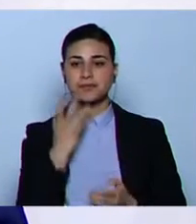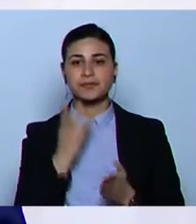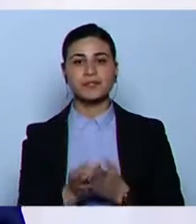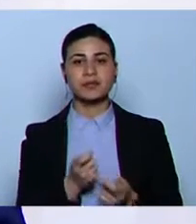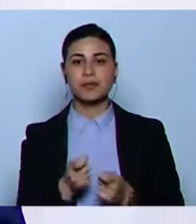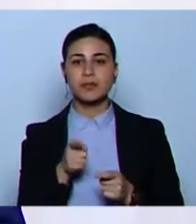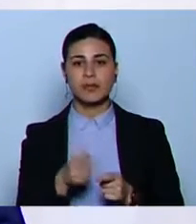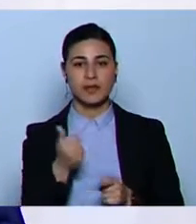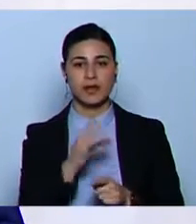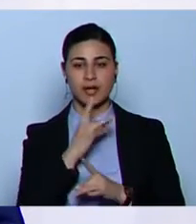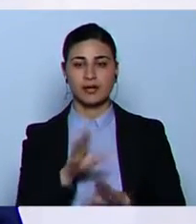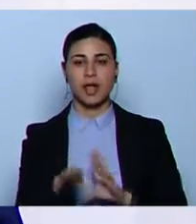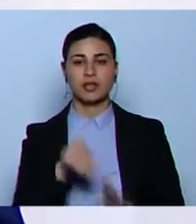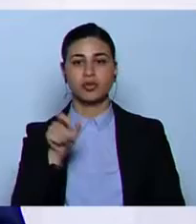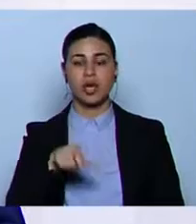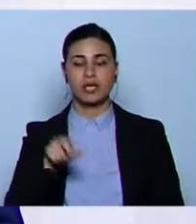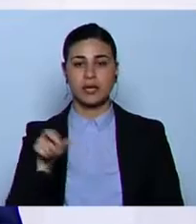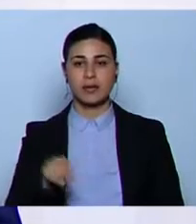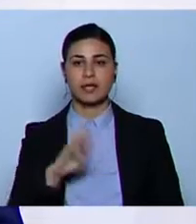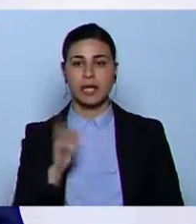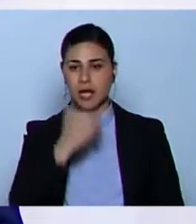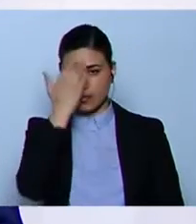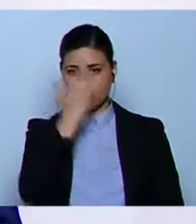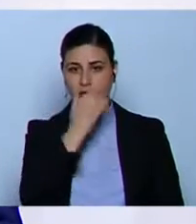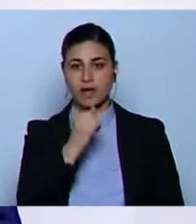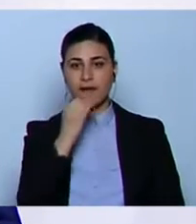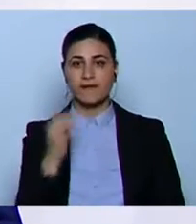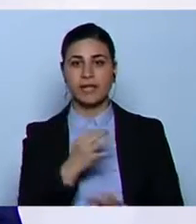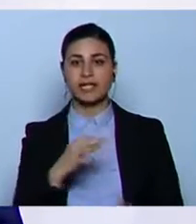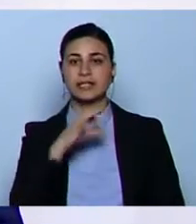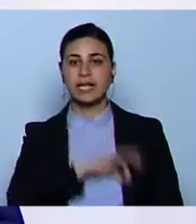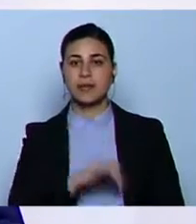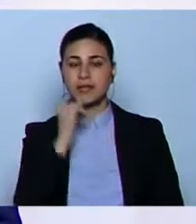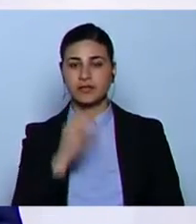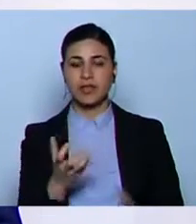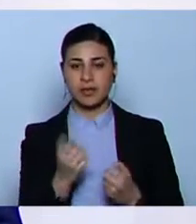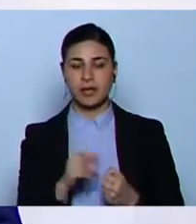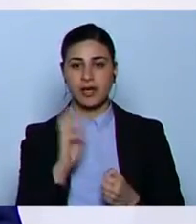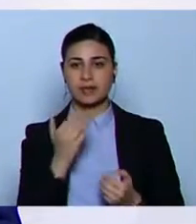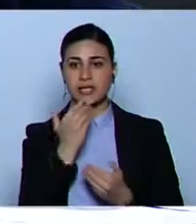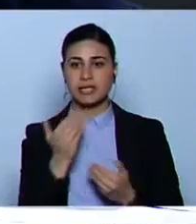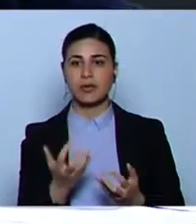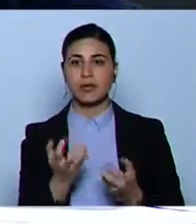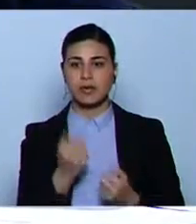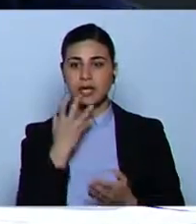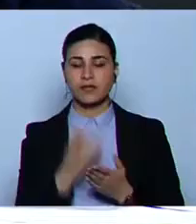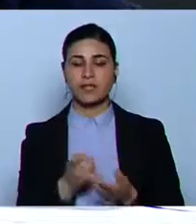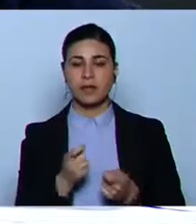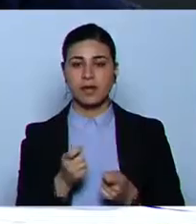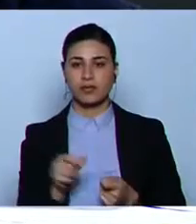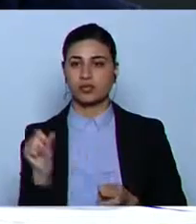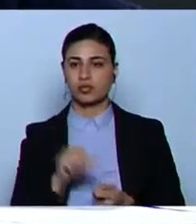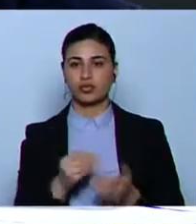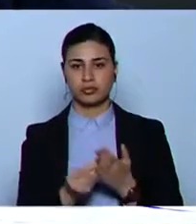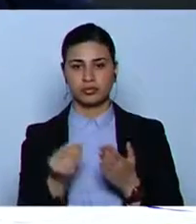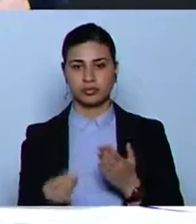თვითმმართველობა, სადაც იქნებიან არჩეული ადამიანები და მოსახლეობა ვერანაირ სარგებელს ვერ მიიღებს და საბოლოოდ მივიღებთ თვითმმართველობის